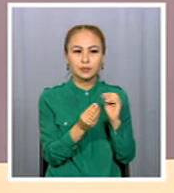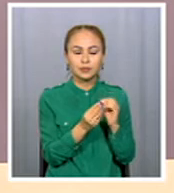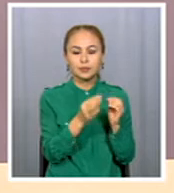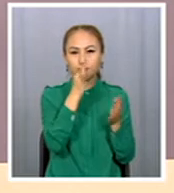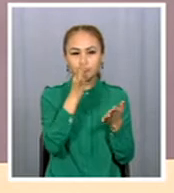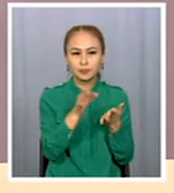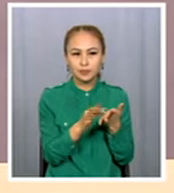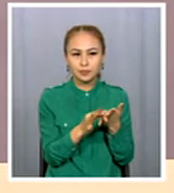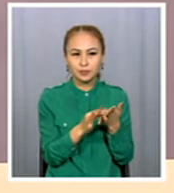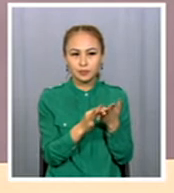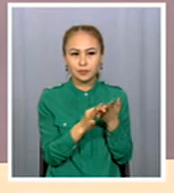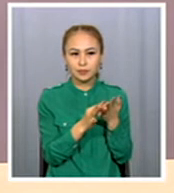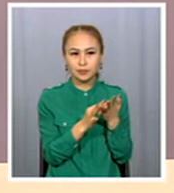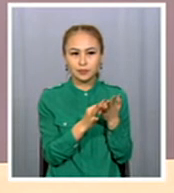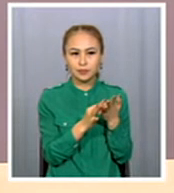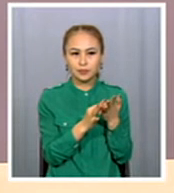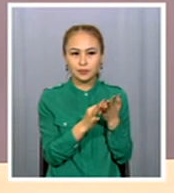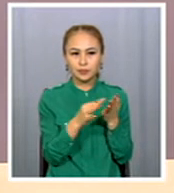мәні